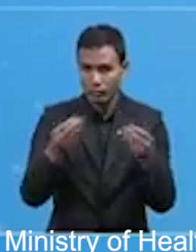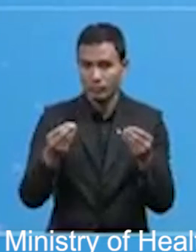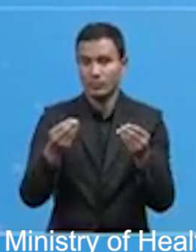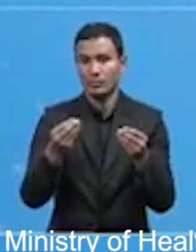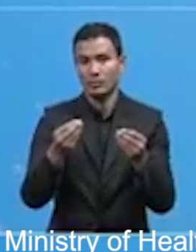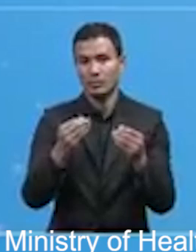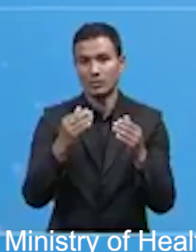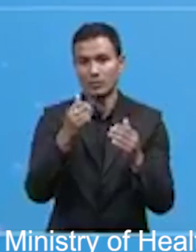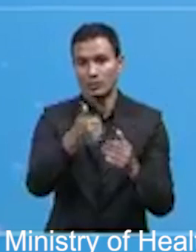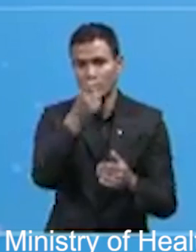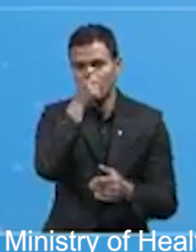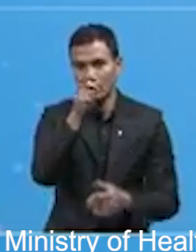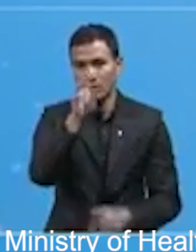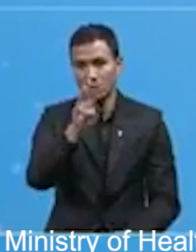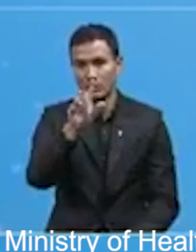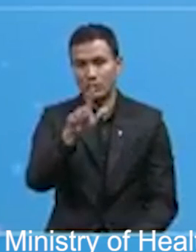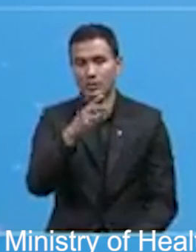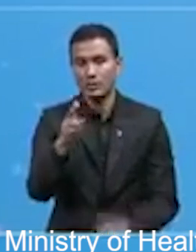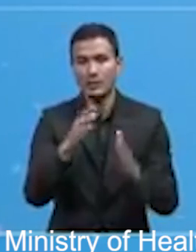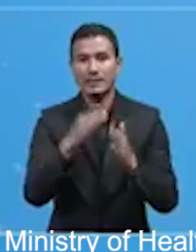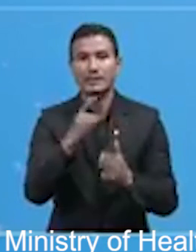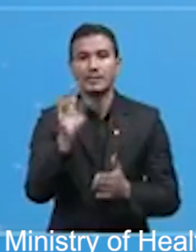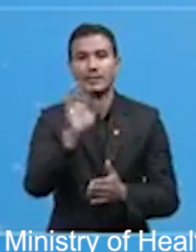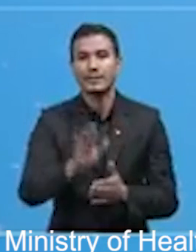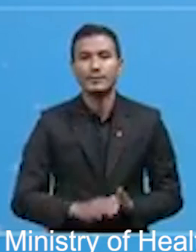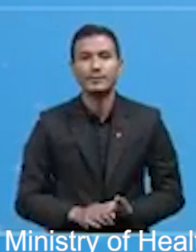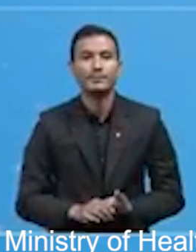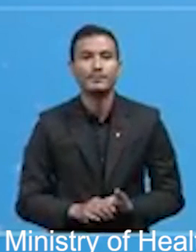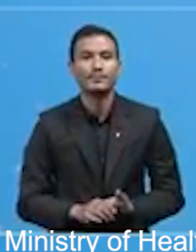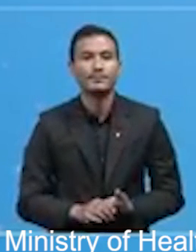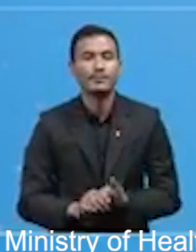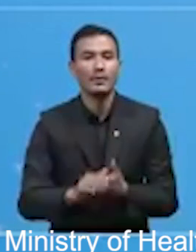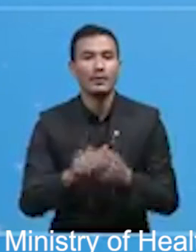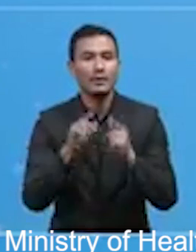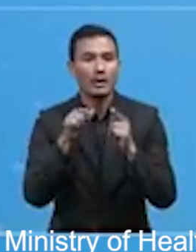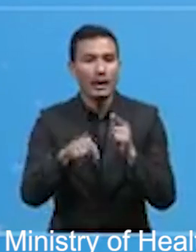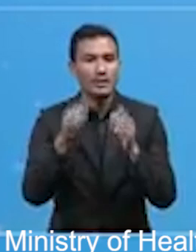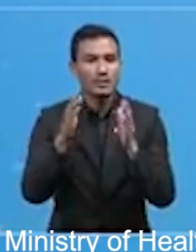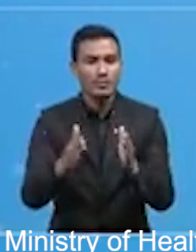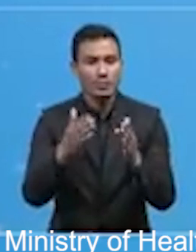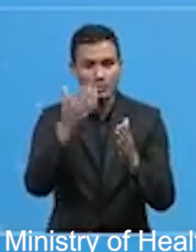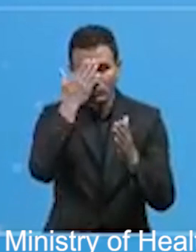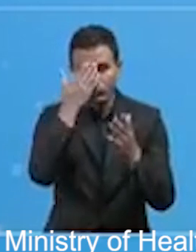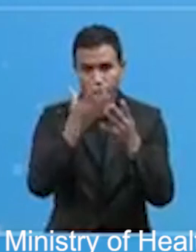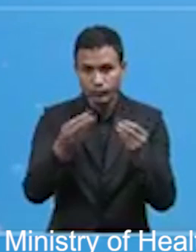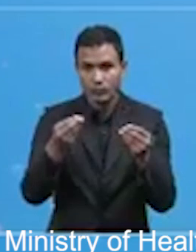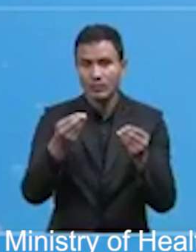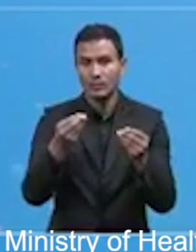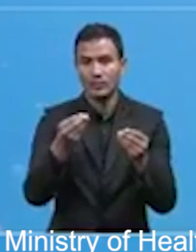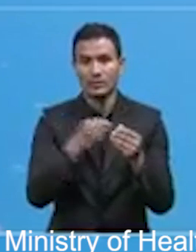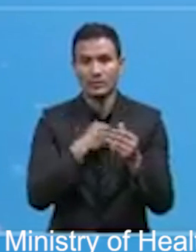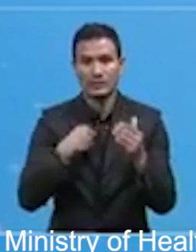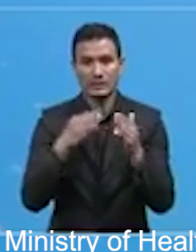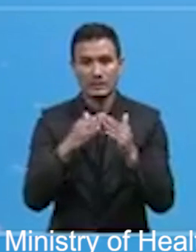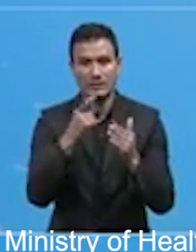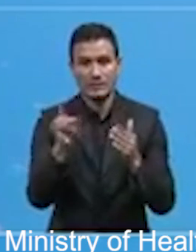भई 637 जना डिस्चार्ज हुनुभएको छ। यससँगै आजसम्म संक्रमण मुक्त भई